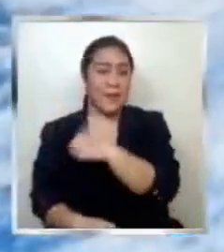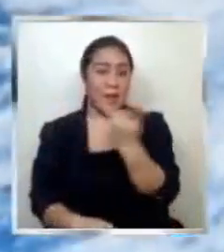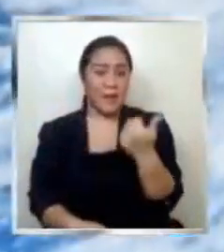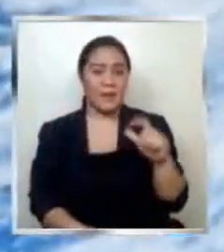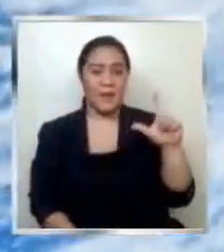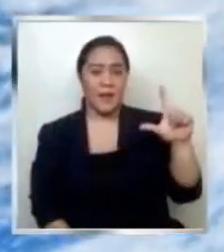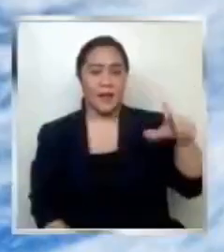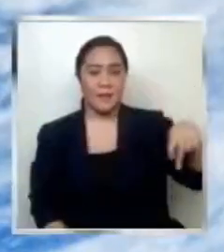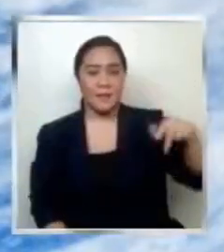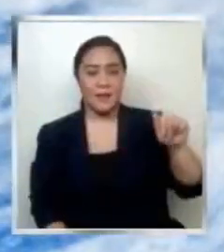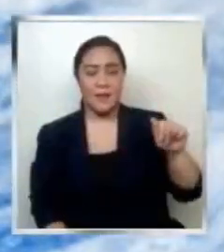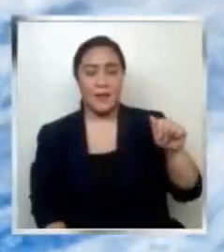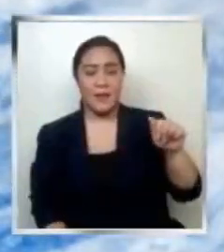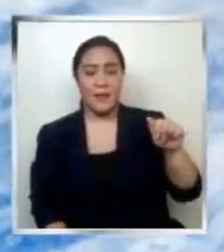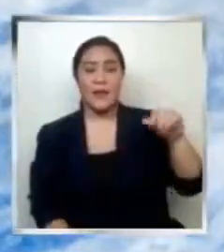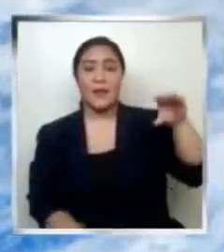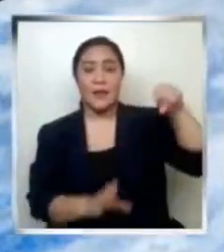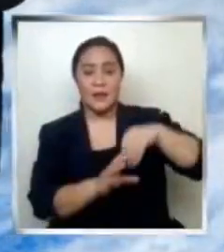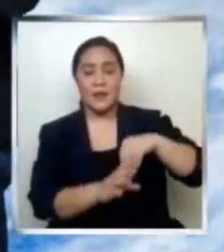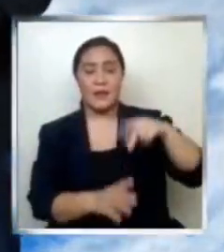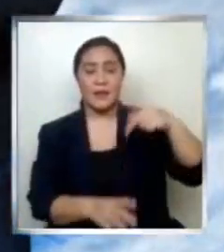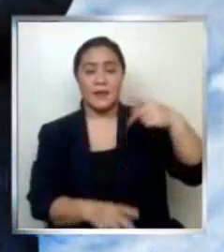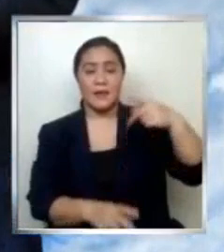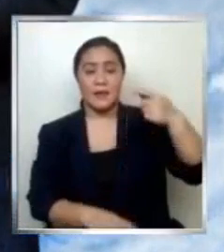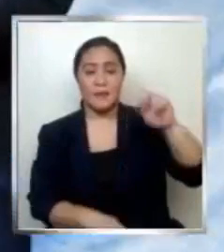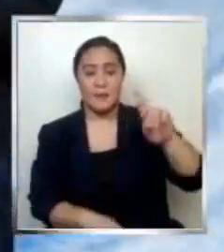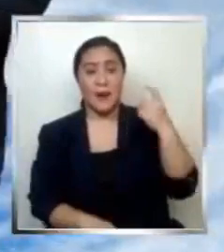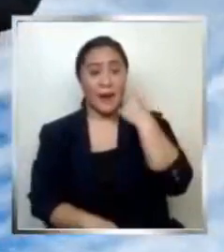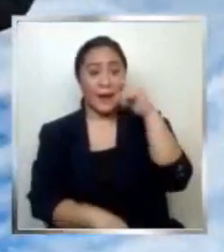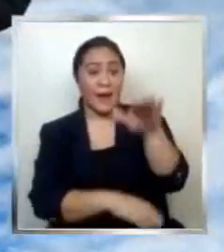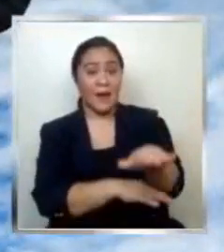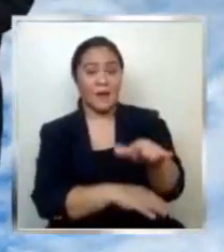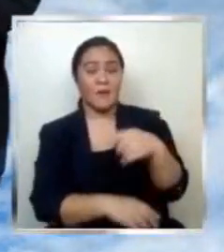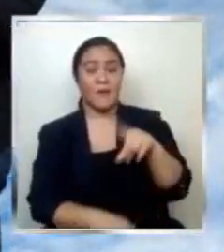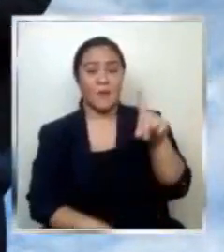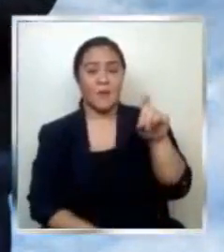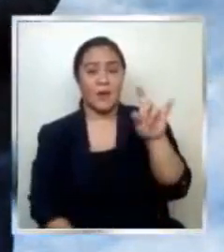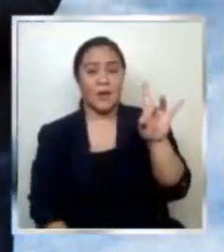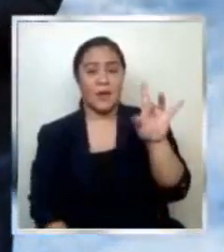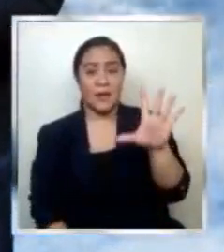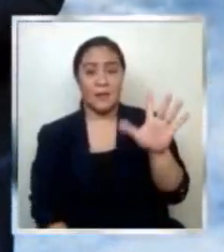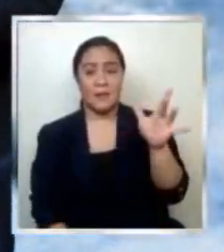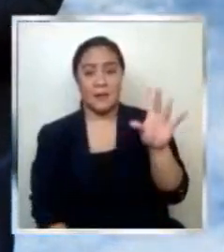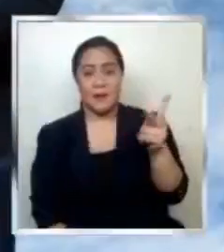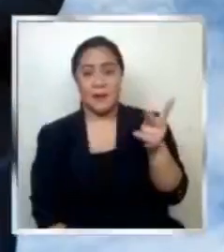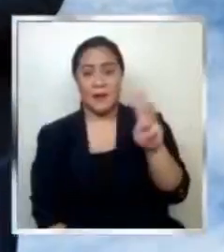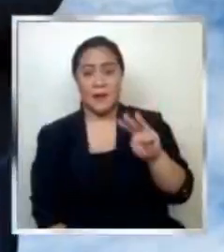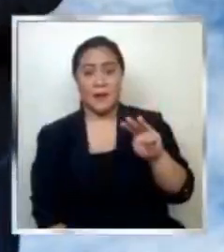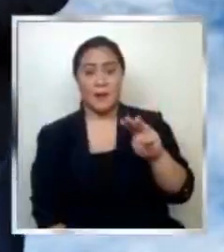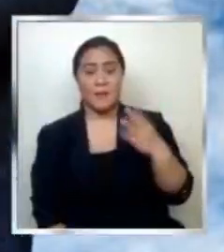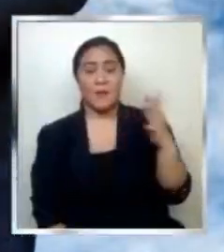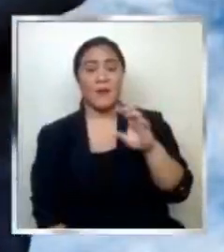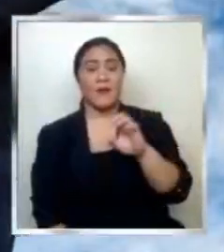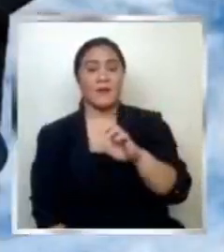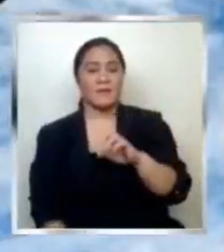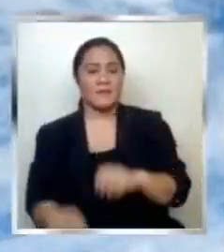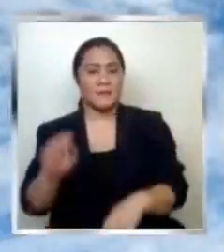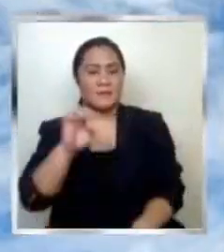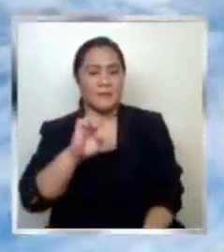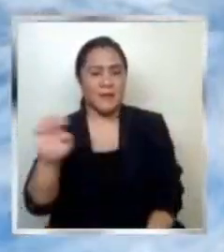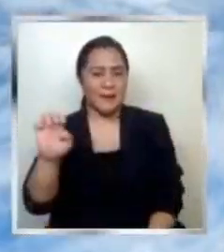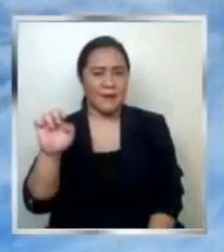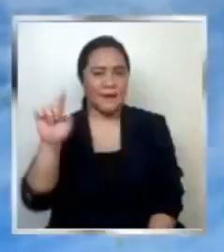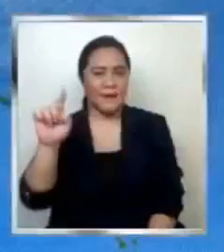ng PAR, huli namang namataan kaninang hapon, 185 kilometers, dyan sa may east-northeast of Surigao